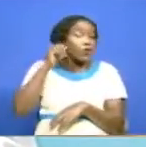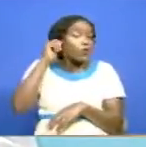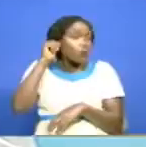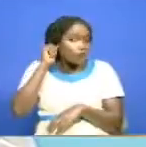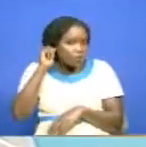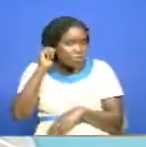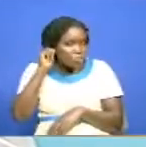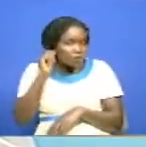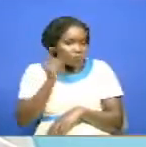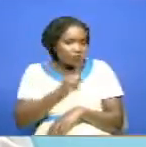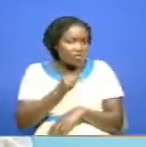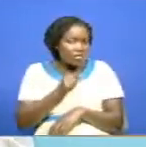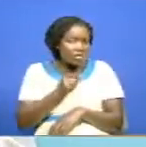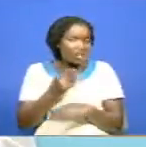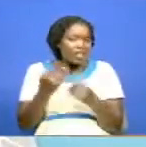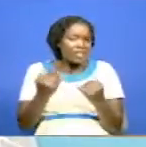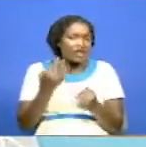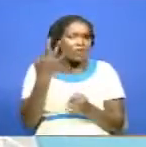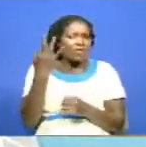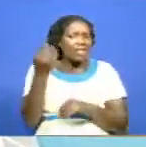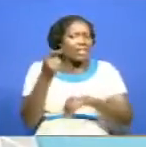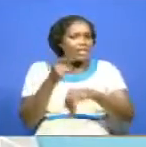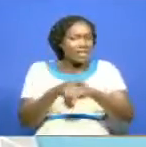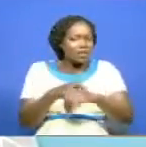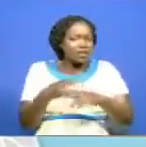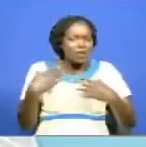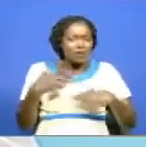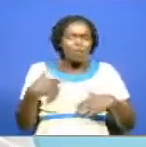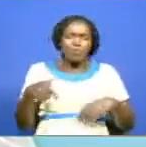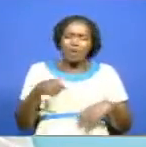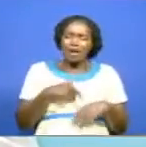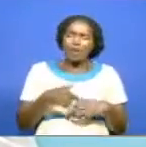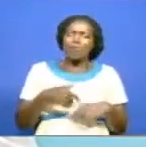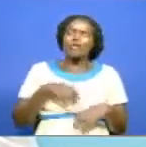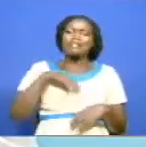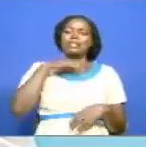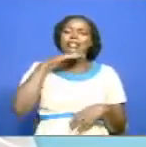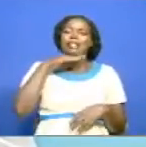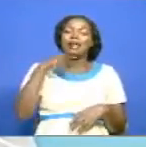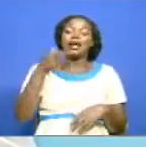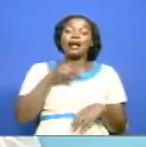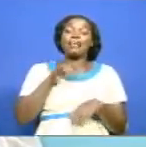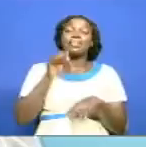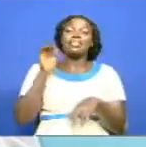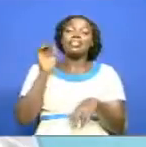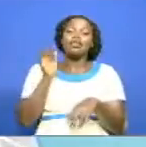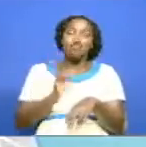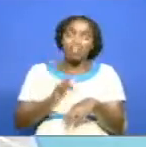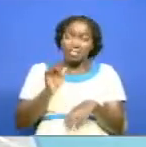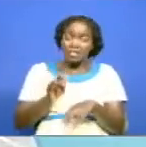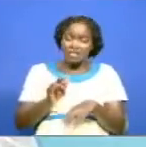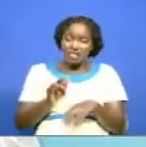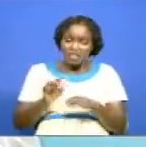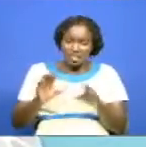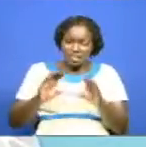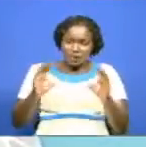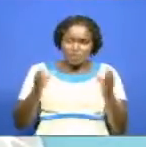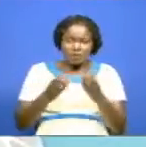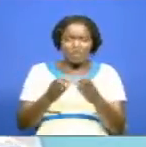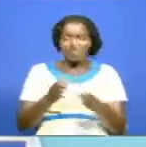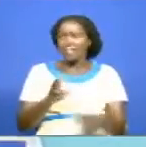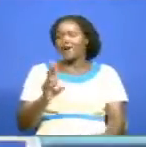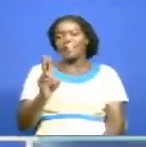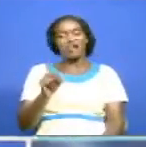ya 3 watu wetu wanakufa. Sisi tumekuwa ndio tunaambukiza jamii, tukasema basi hatuwezi endelea kwa sababu